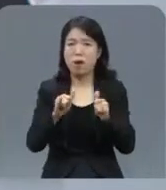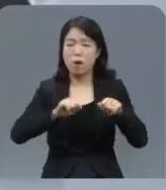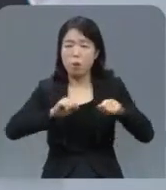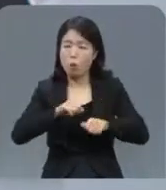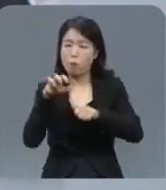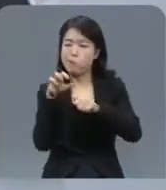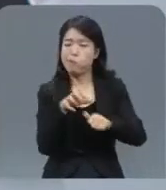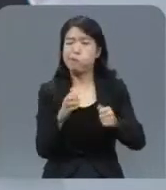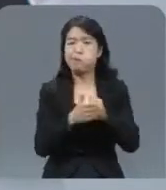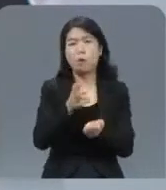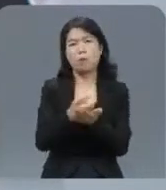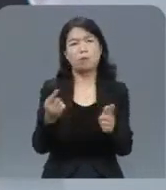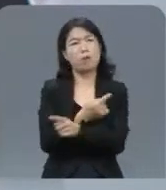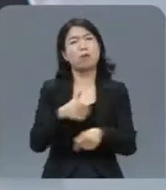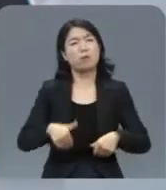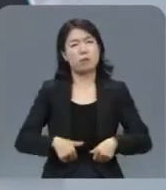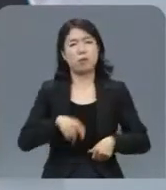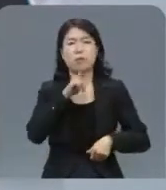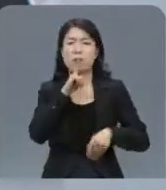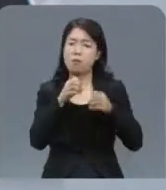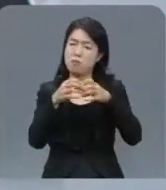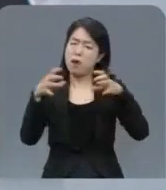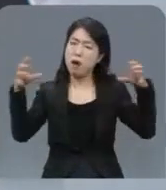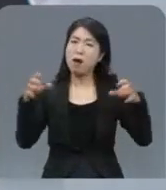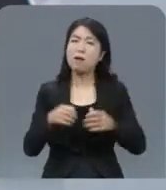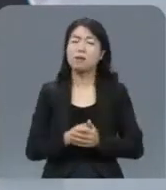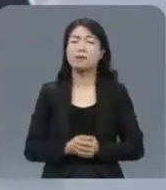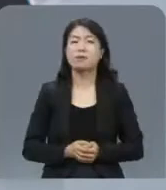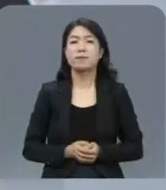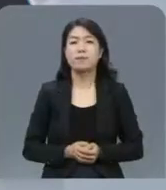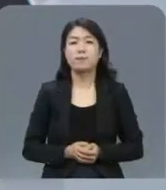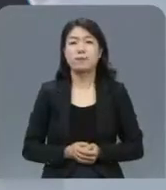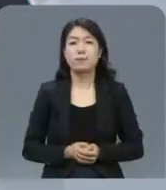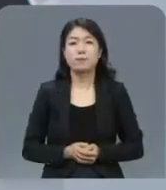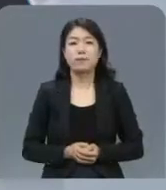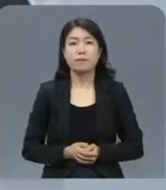필요하다는 지적이 이어지고 있습니다 박지성 기자의 보도입니다